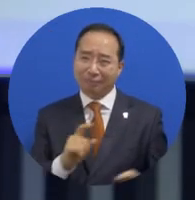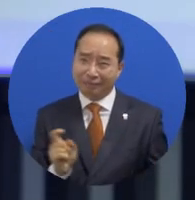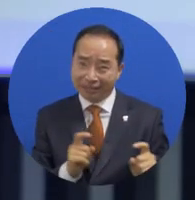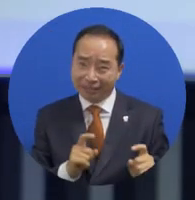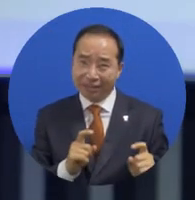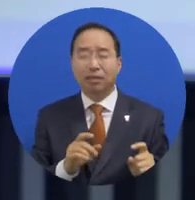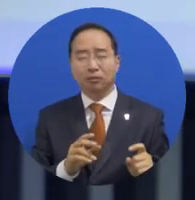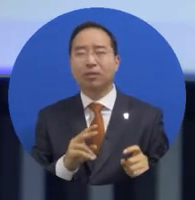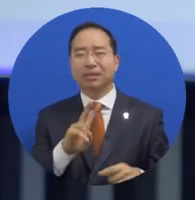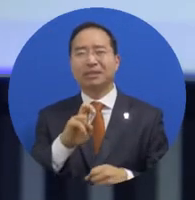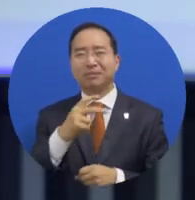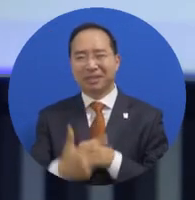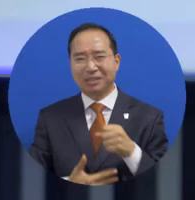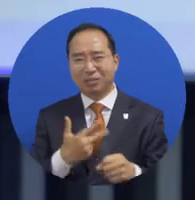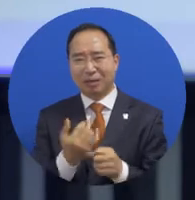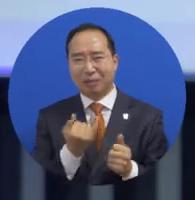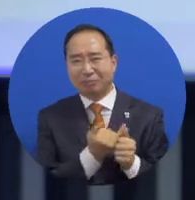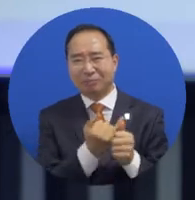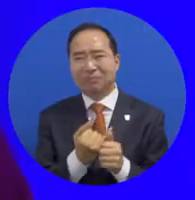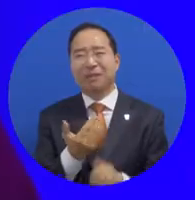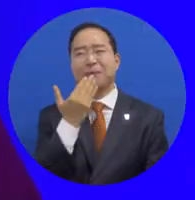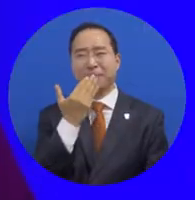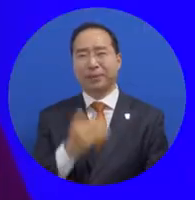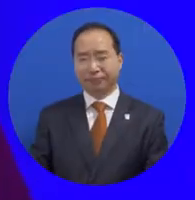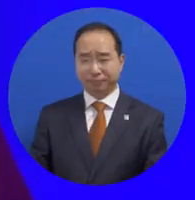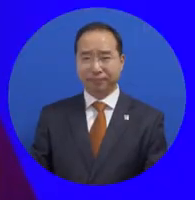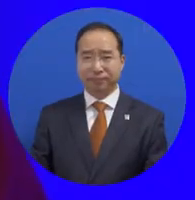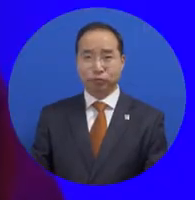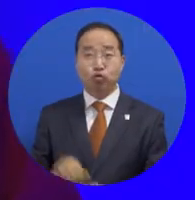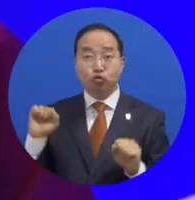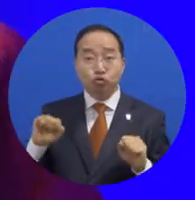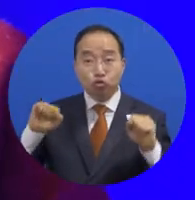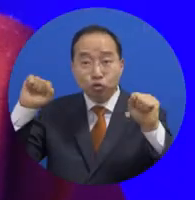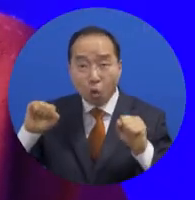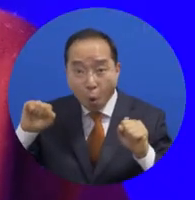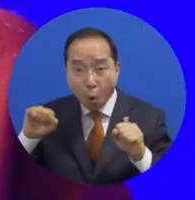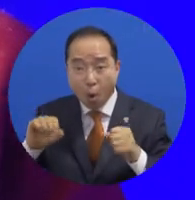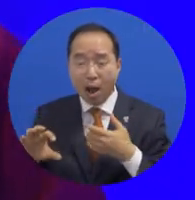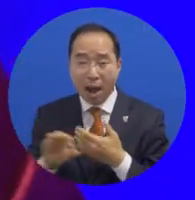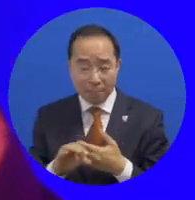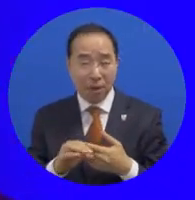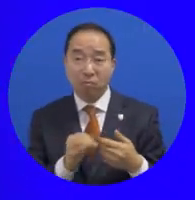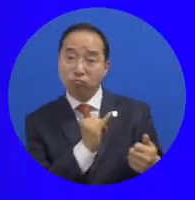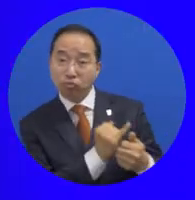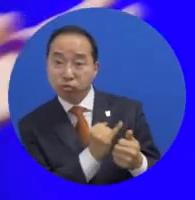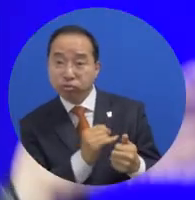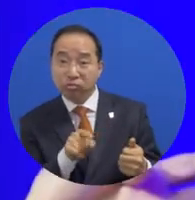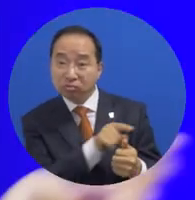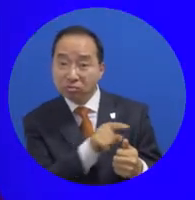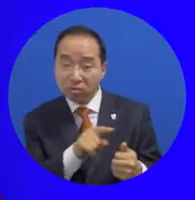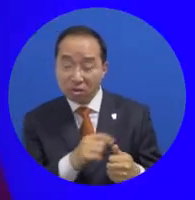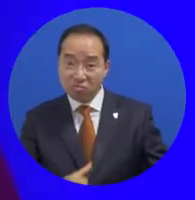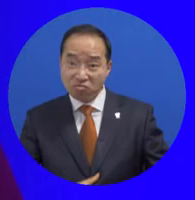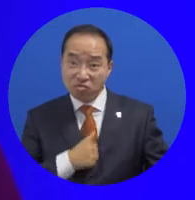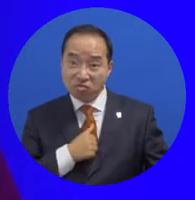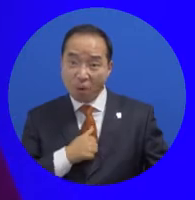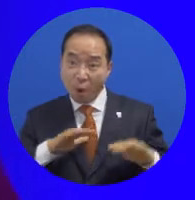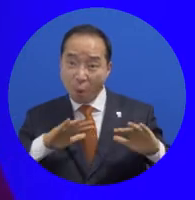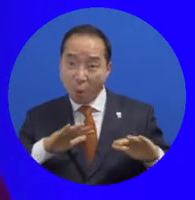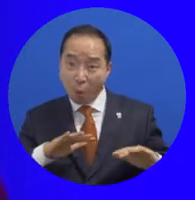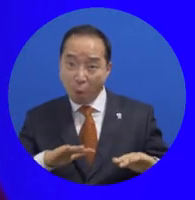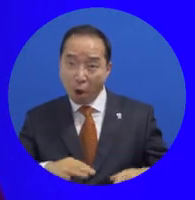27년간이나 한 집에서 잘 사는 게 아닐까. 이렇게 운동은 부부 사이에 어떤 치솟는 분노를 해결하는